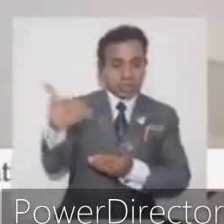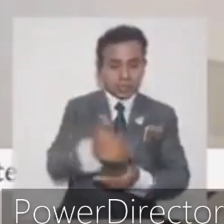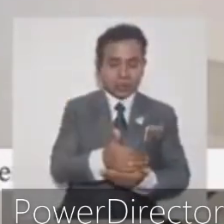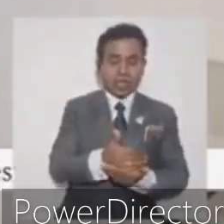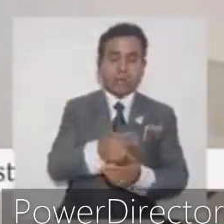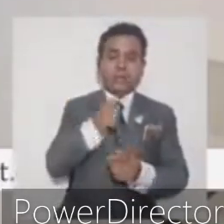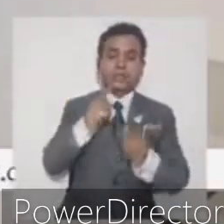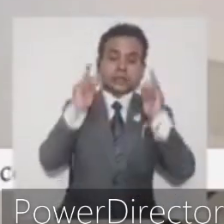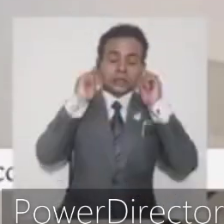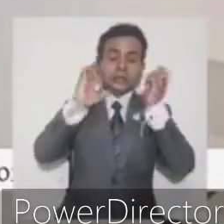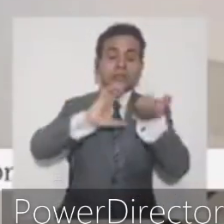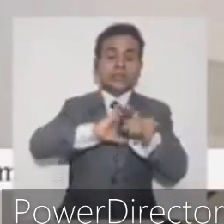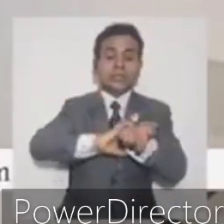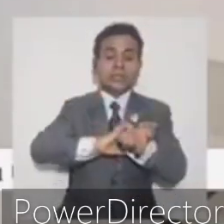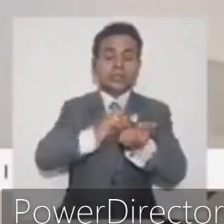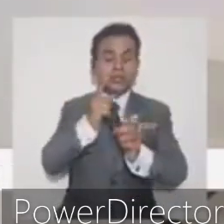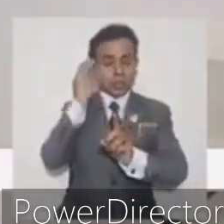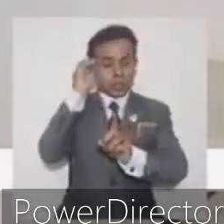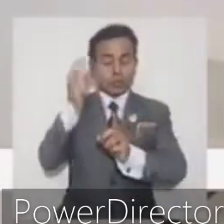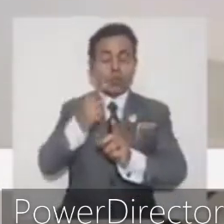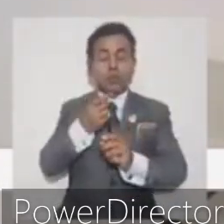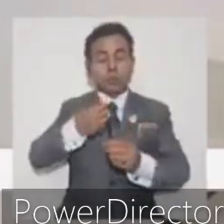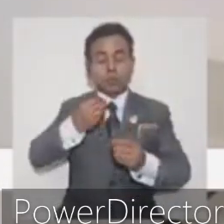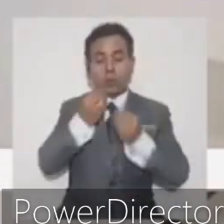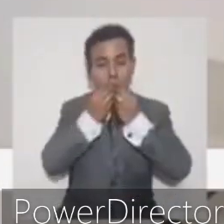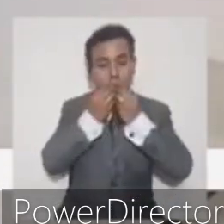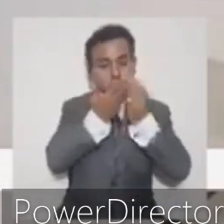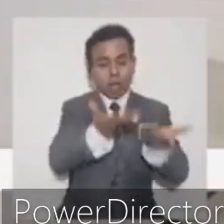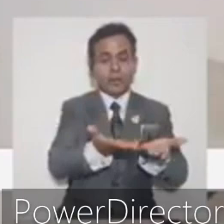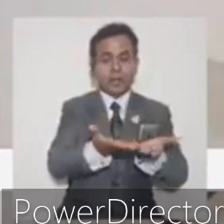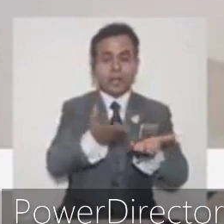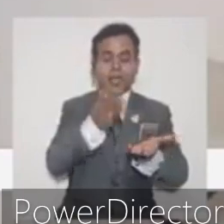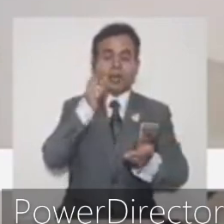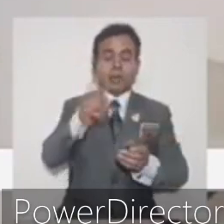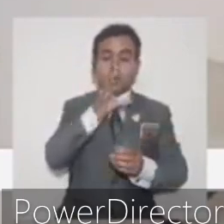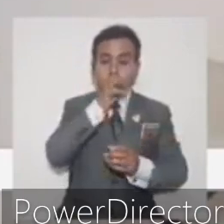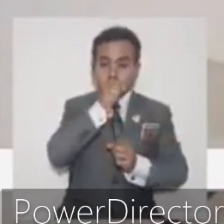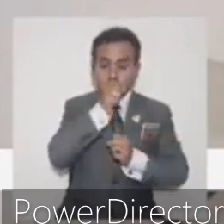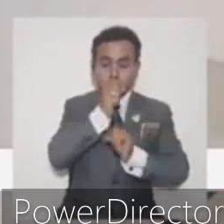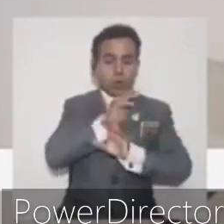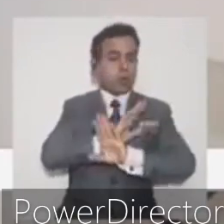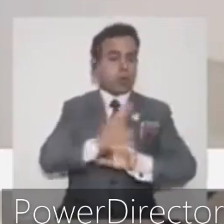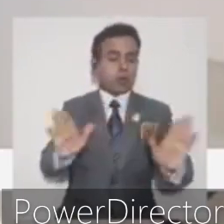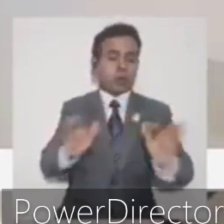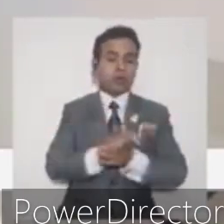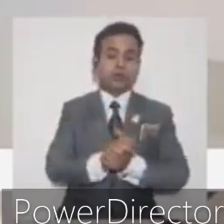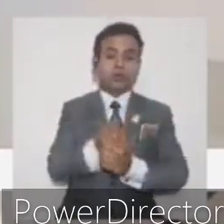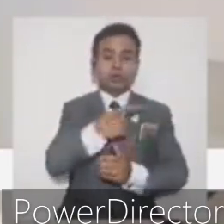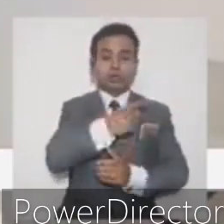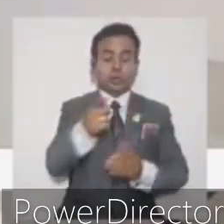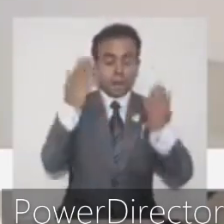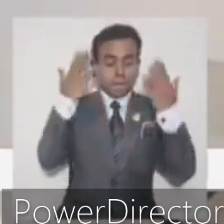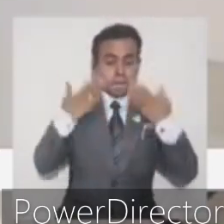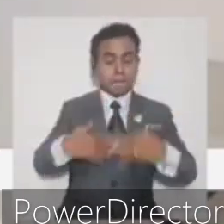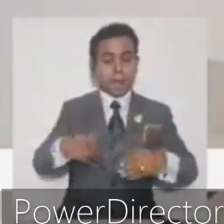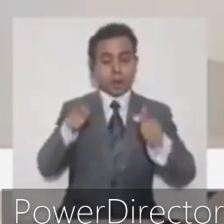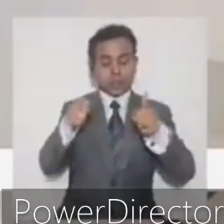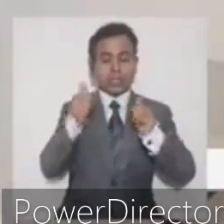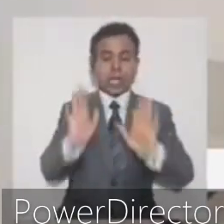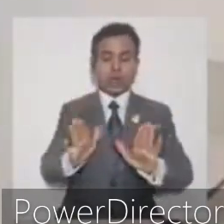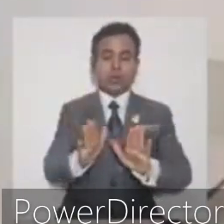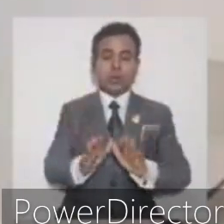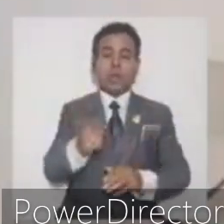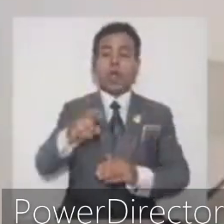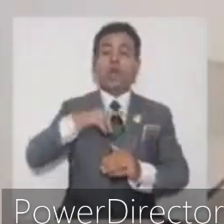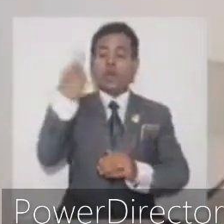এবং সকলকে ভালো রাখুন। আমরা জানি করোনার পরিস্থিতি, যে রোগীর সংখ্যা বেড়ে যাচ্ছে,